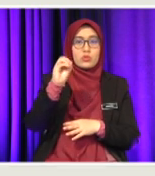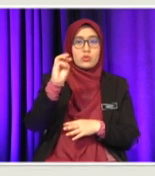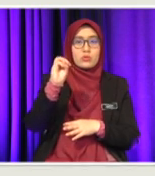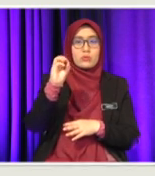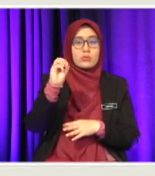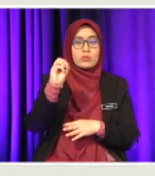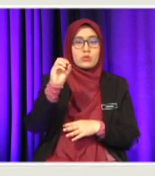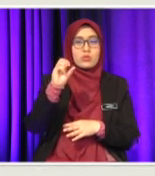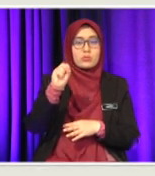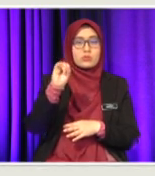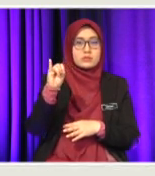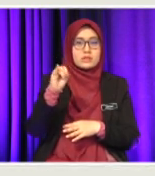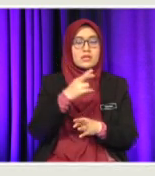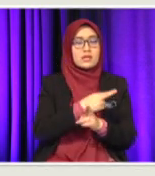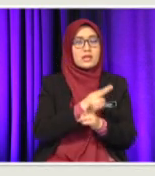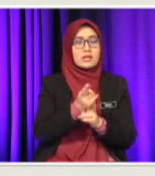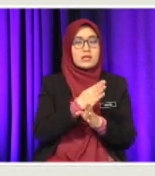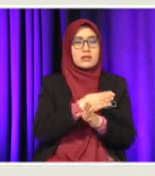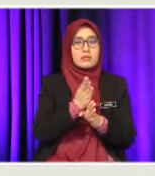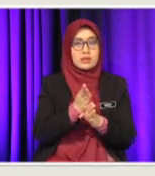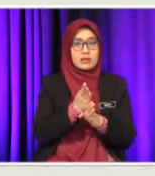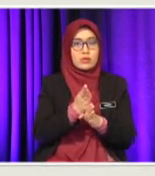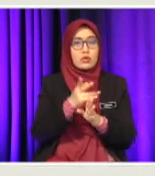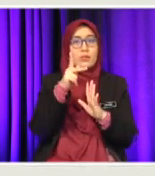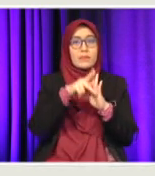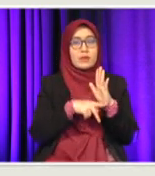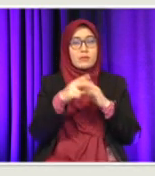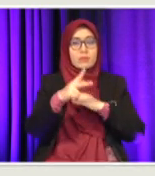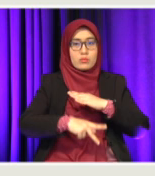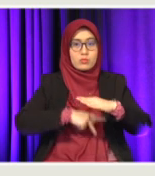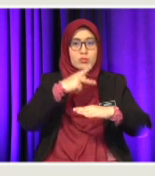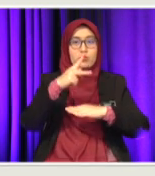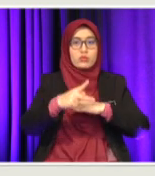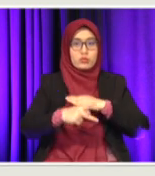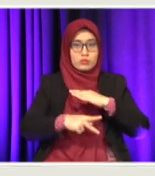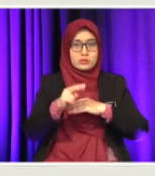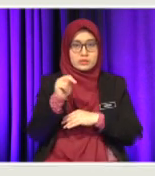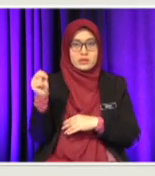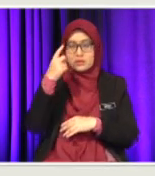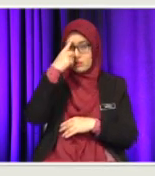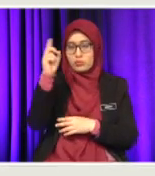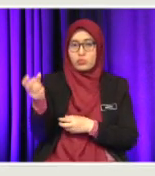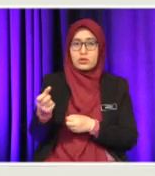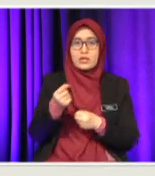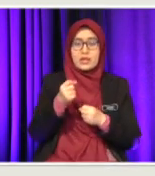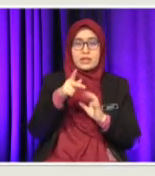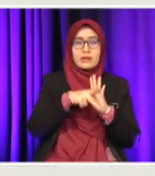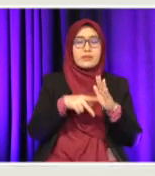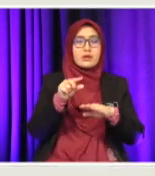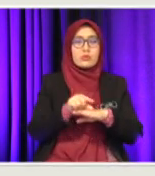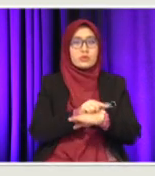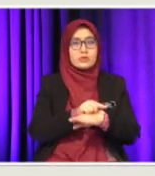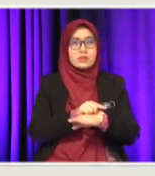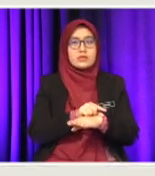pembungkusan karena menarik untuk dapat menarik pengguna untuk coba Biasanya duduk dalam